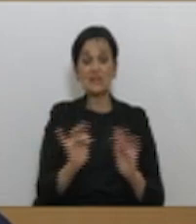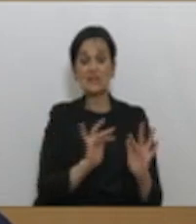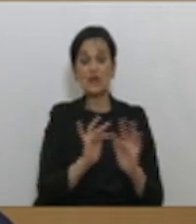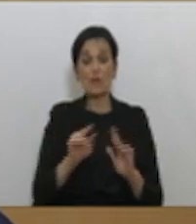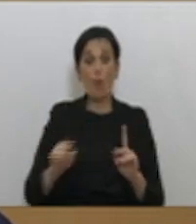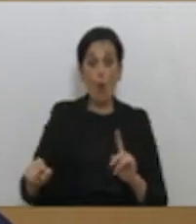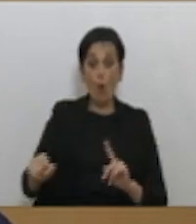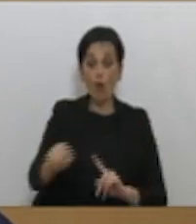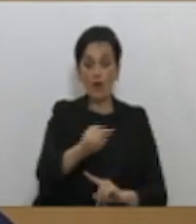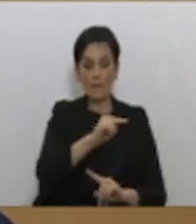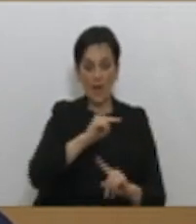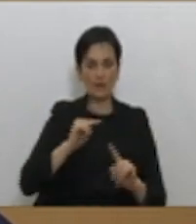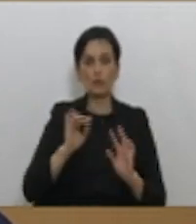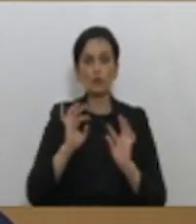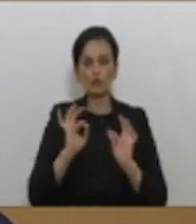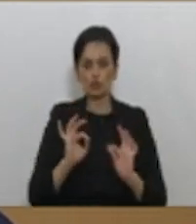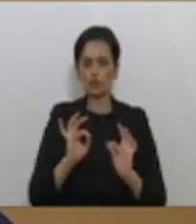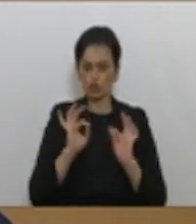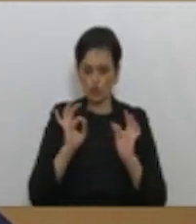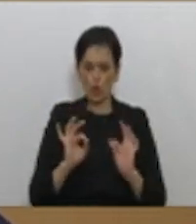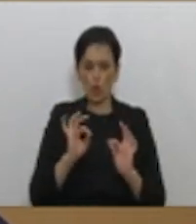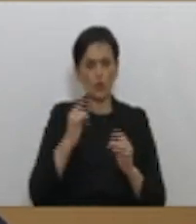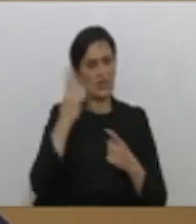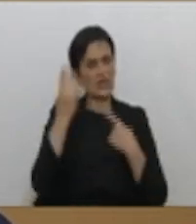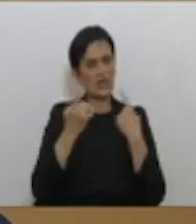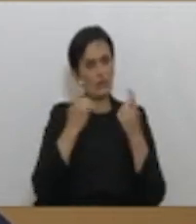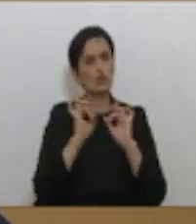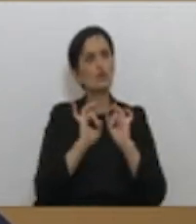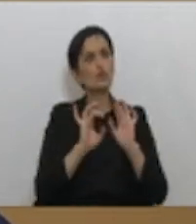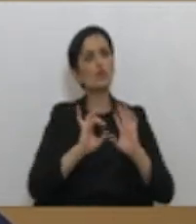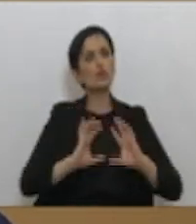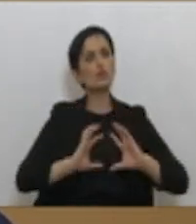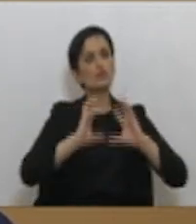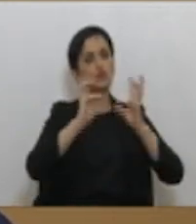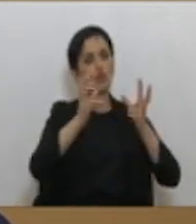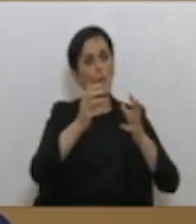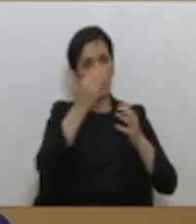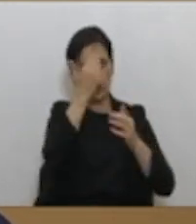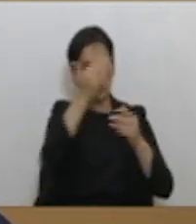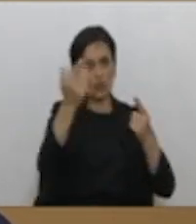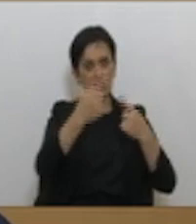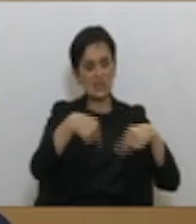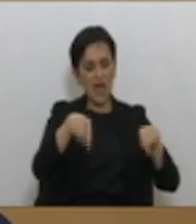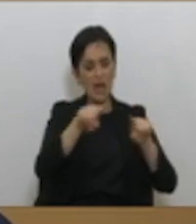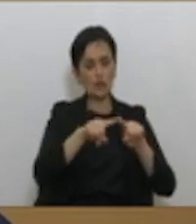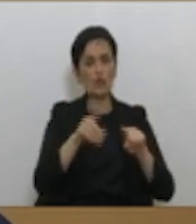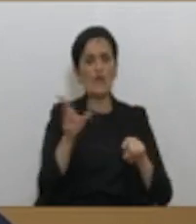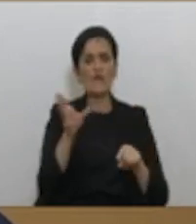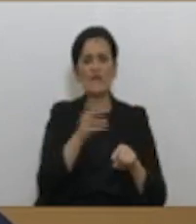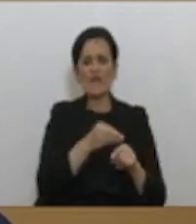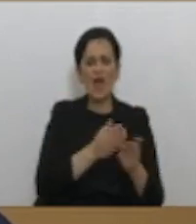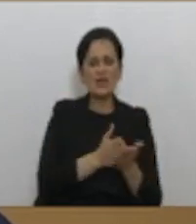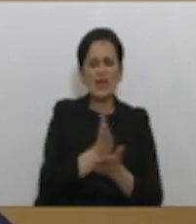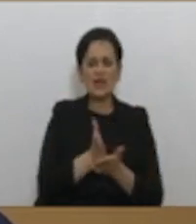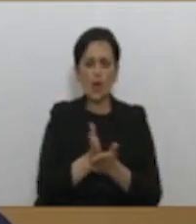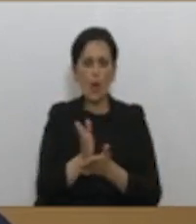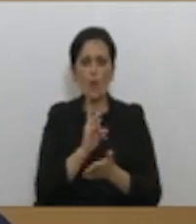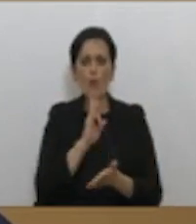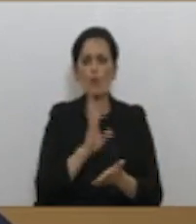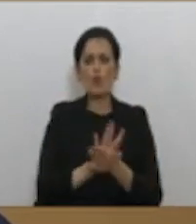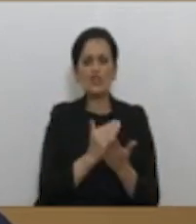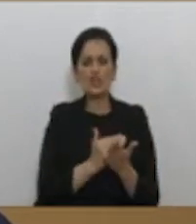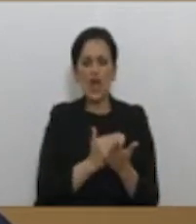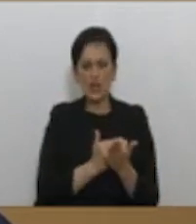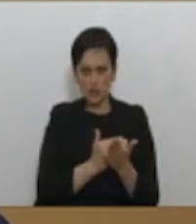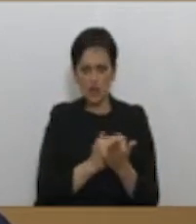არეალია, სწორი და უტყუარი ინფორმაცია მიაწოდოს მსოფლიო საზოგადოებას. მიაწოდოს ყველა გზებით, ხერხებით, მუდმივ რეჟიმში